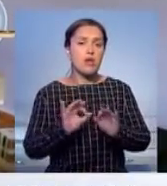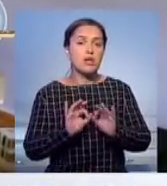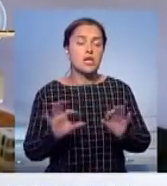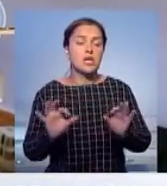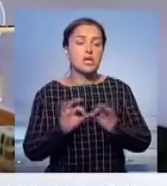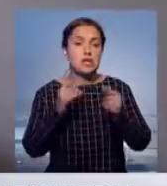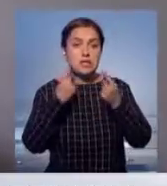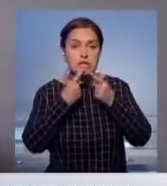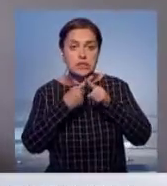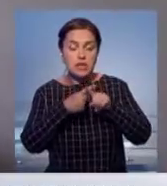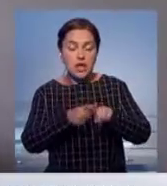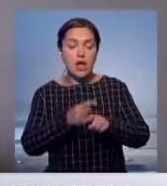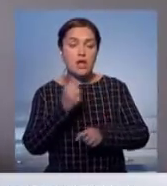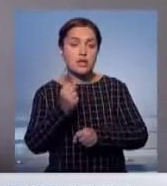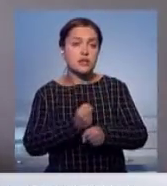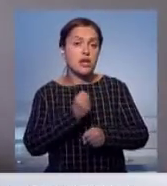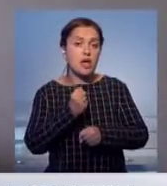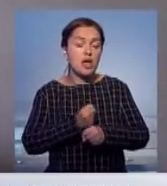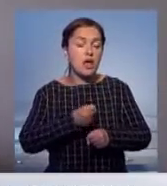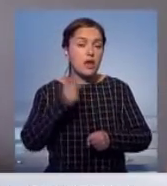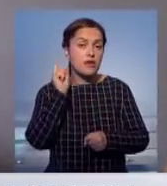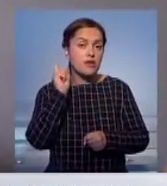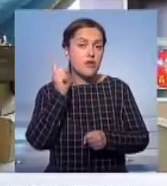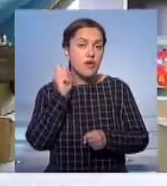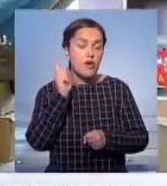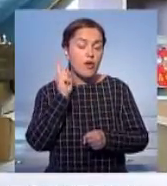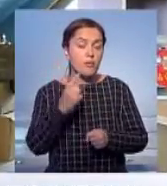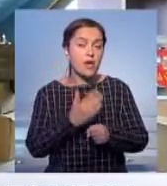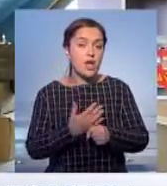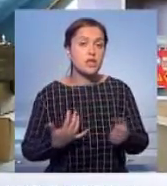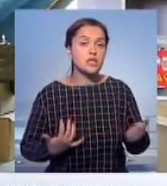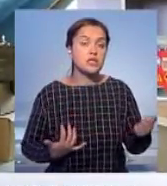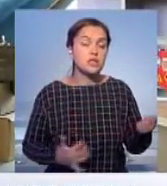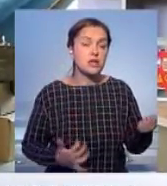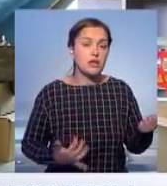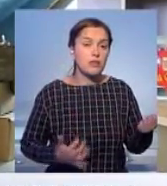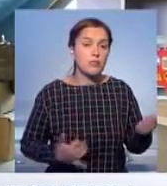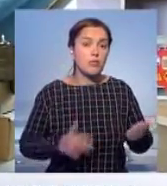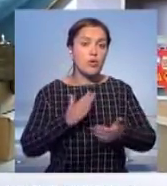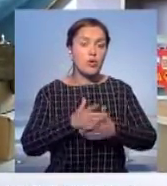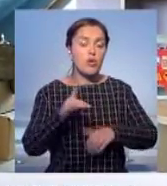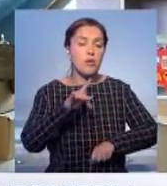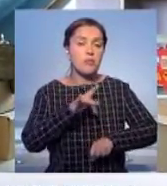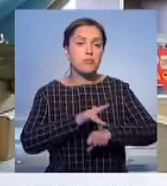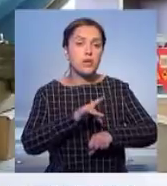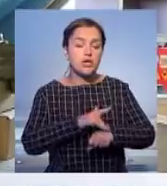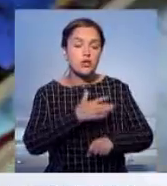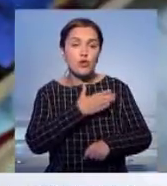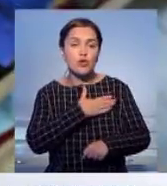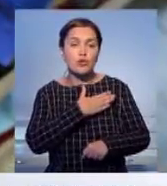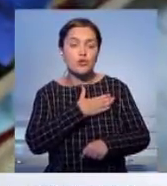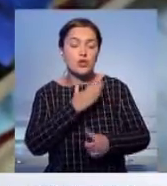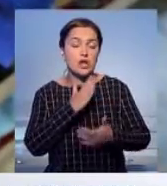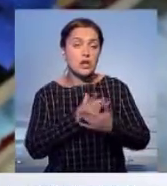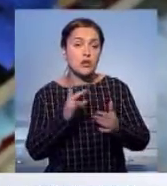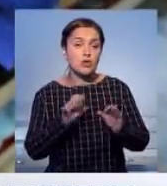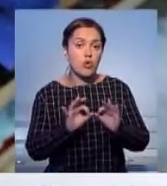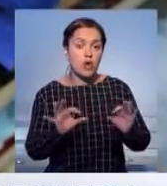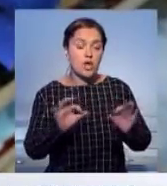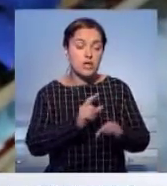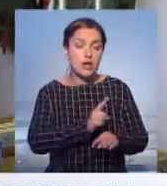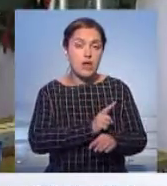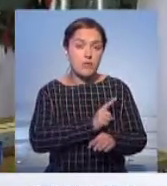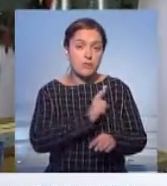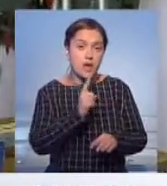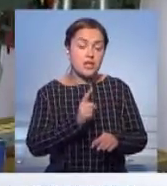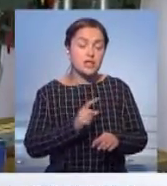о технологии создания легендарного инструмента, который невероятно близок его душе. Но, как говорит мастер, самое